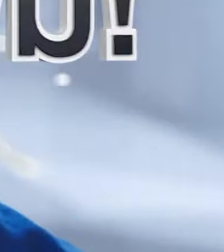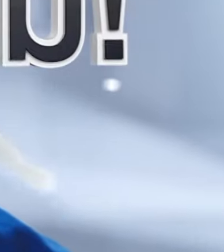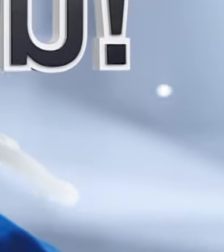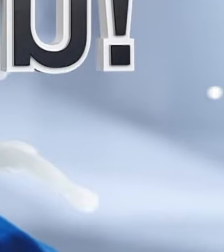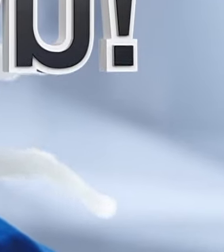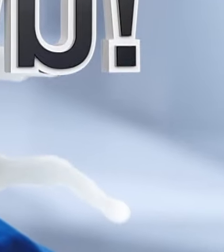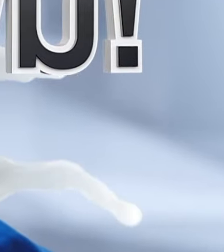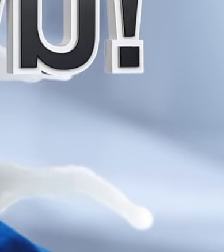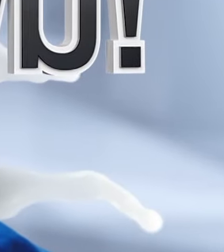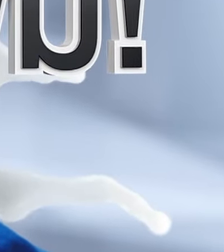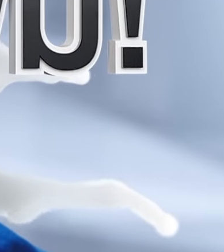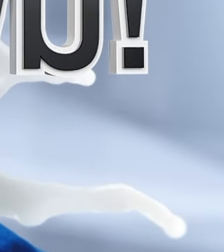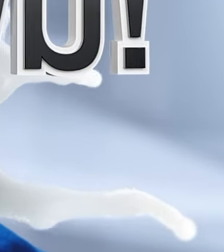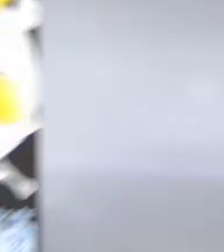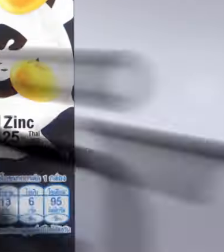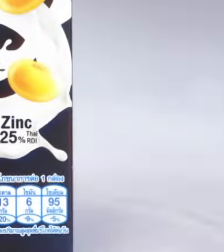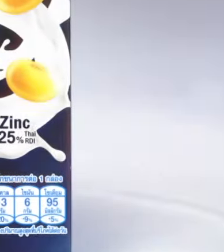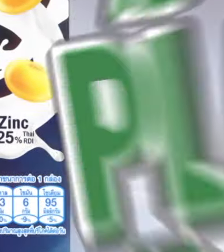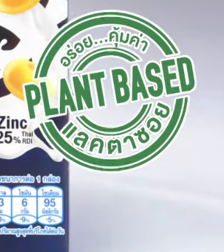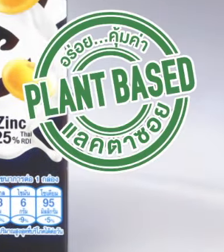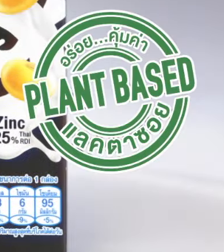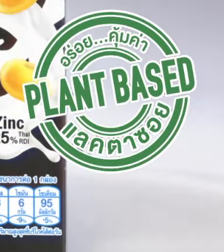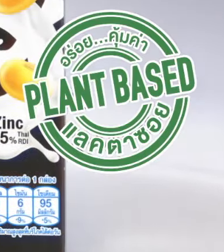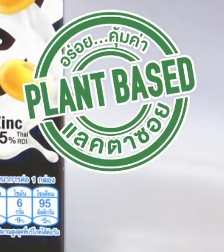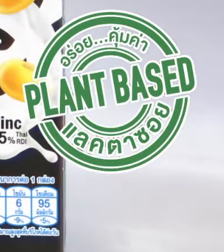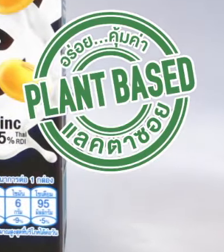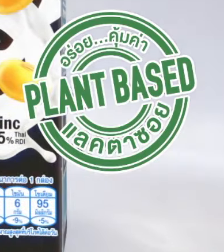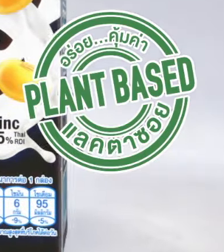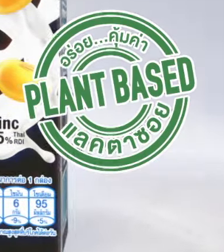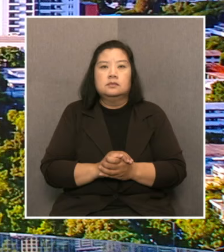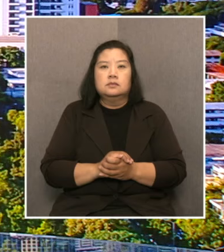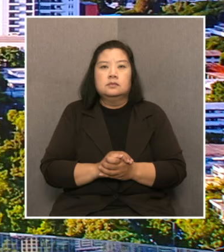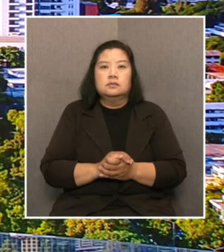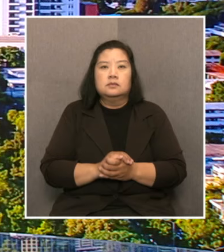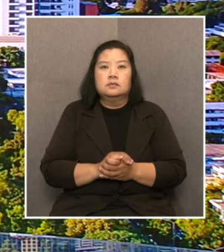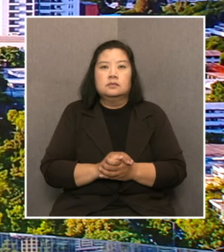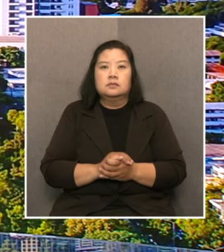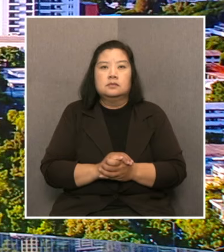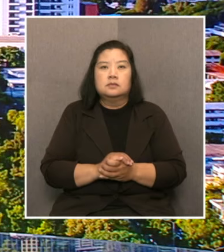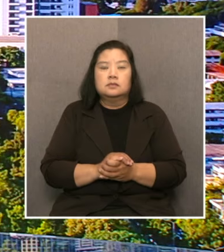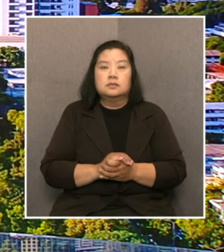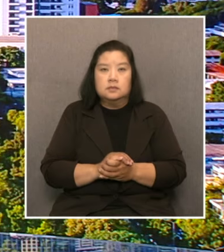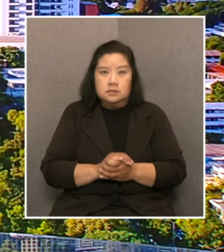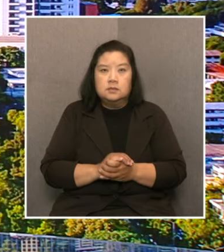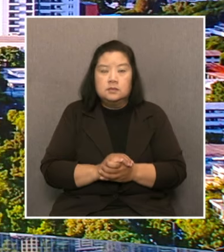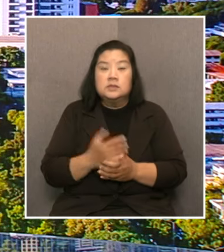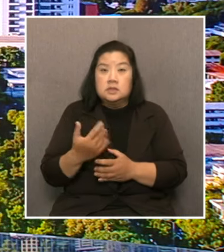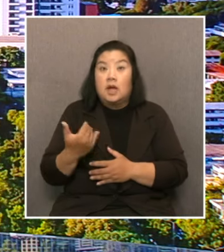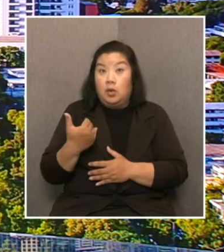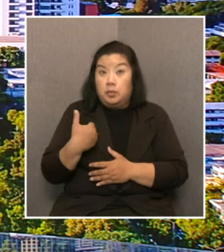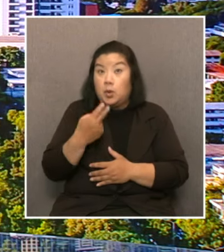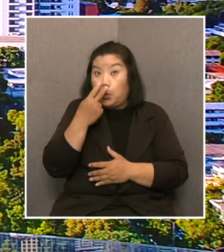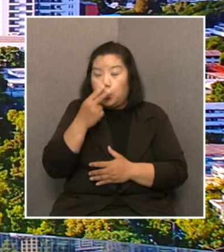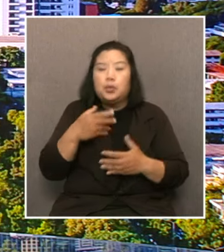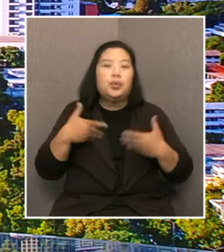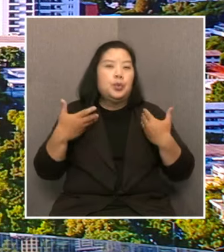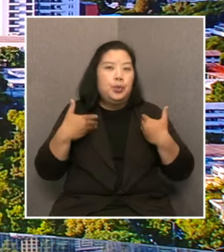แลคตาซอยงาดำเข้มประโยชน์ทุกคำหอมงาดำอร่อยมากสถานบันเทิงครบวงจรหรือว่าEntertainment Complexนะ